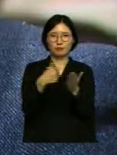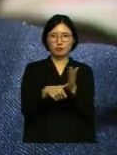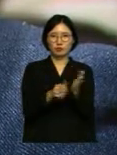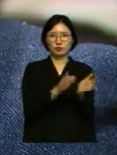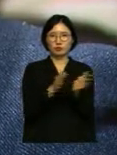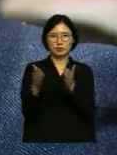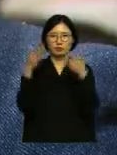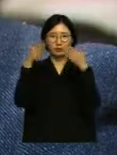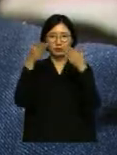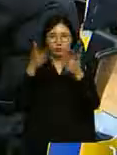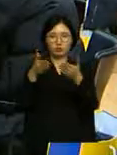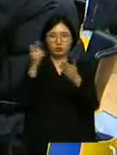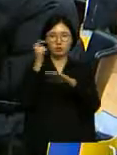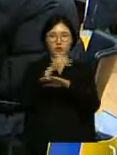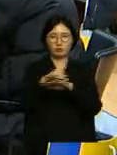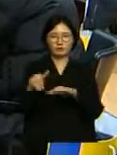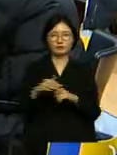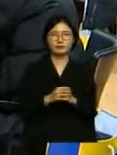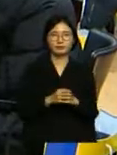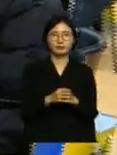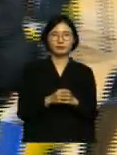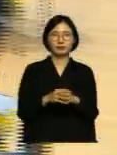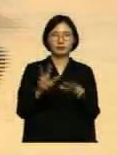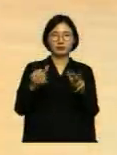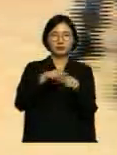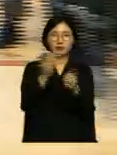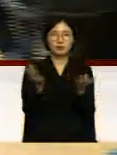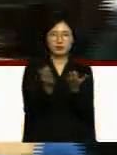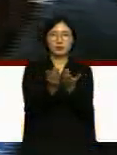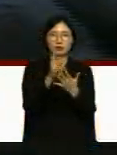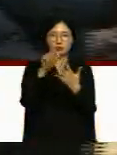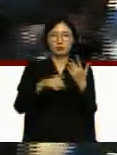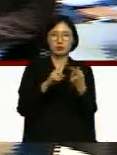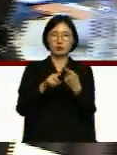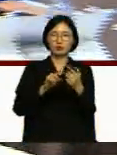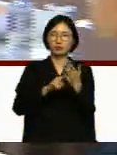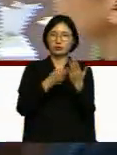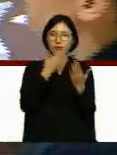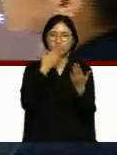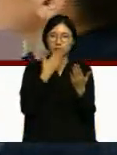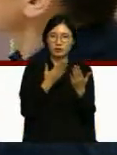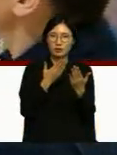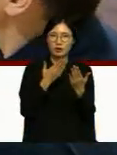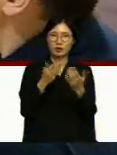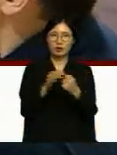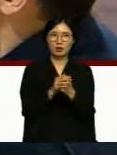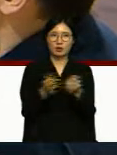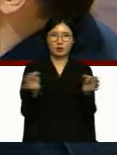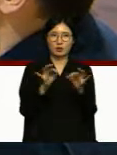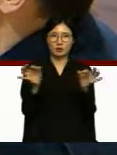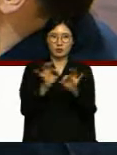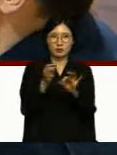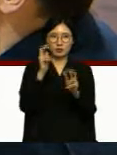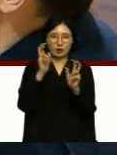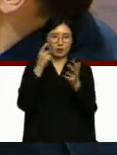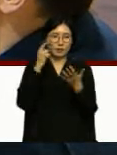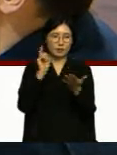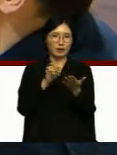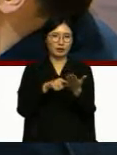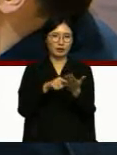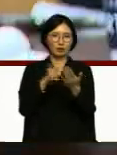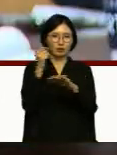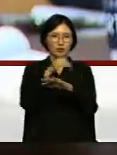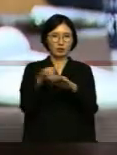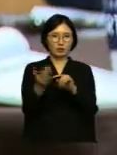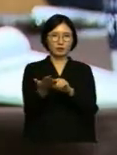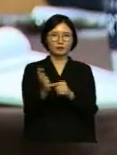마련에 집중하겠다는 전략입니다. 현 상황에 맞게 단계적으로 추진할 수 있는 윈윈형 사업 발굴도 전략으로